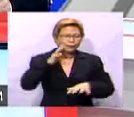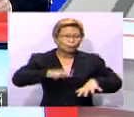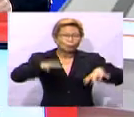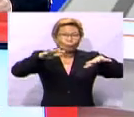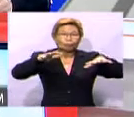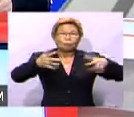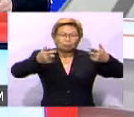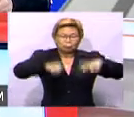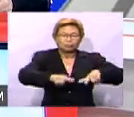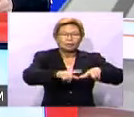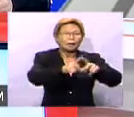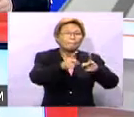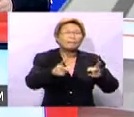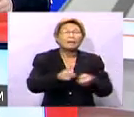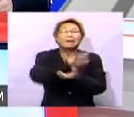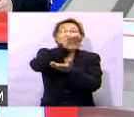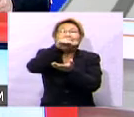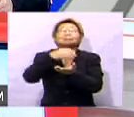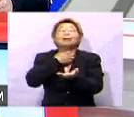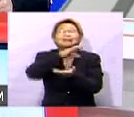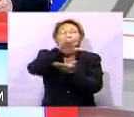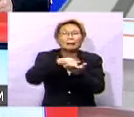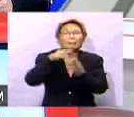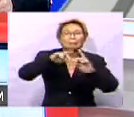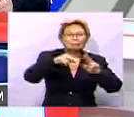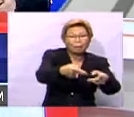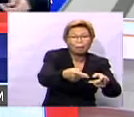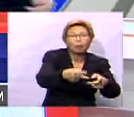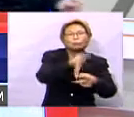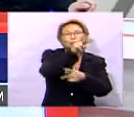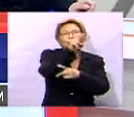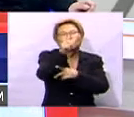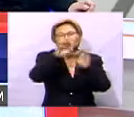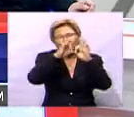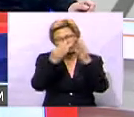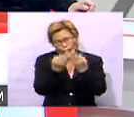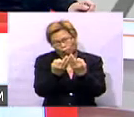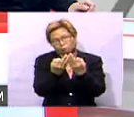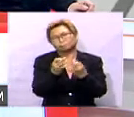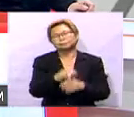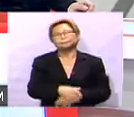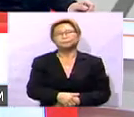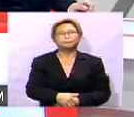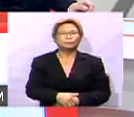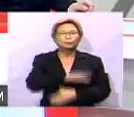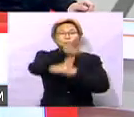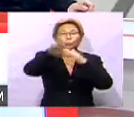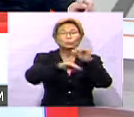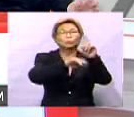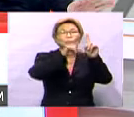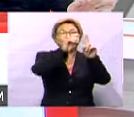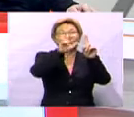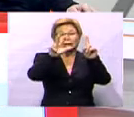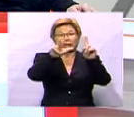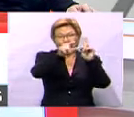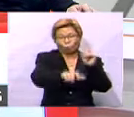Banjir turut melanda daerah Perak Tengah dan menjejas 21 keluarga di Kampung Simpang 3 dan Kampung Serapuh Pari. Kesemua 103 orang